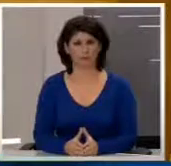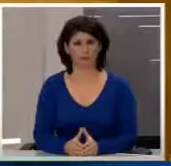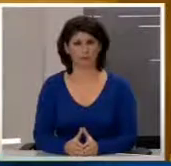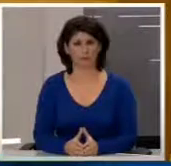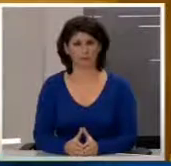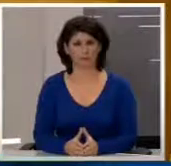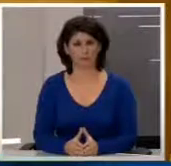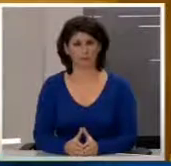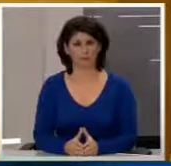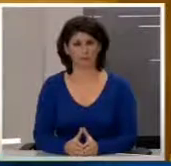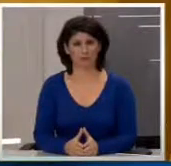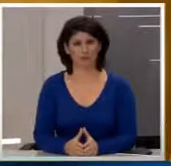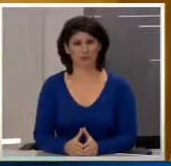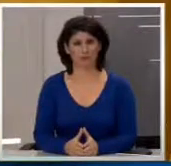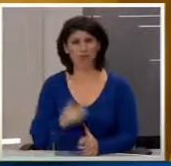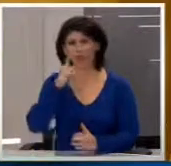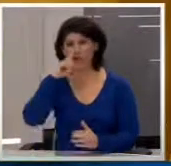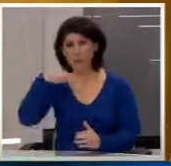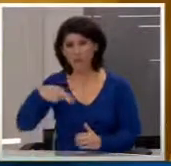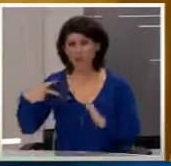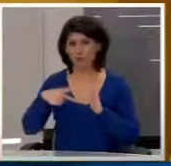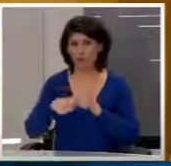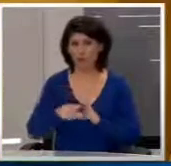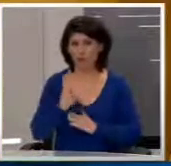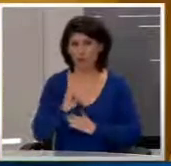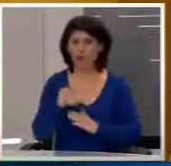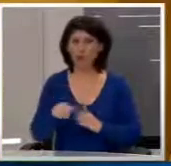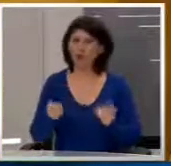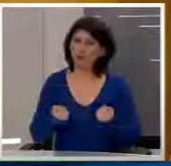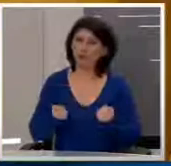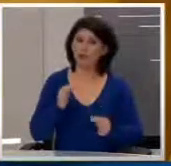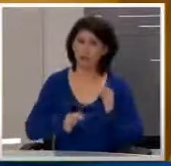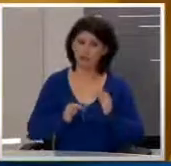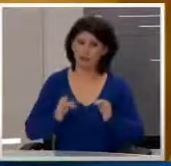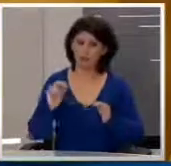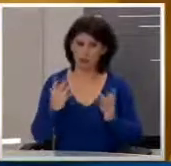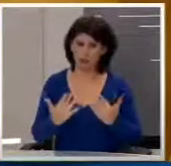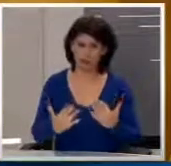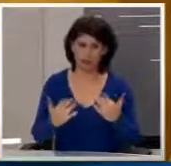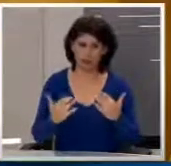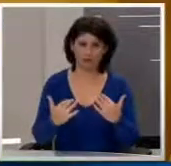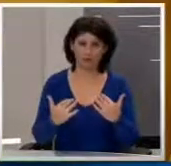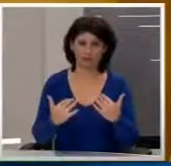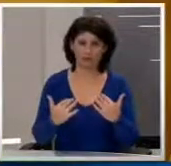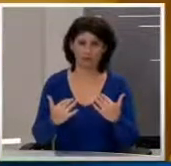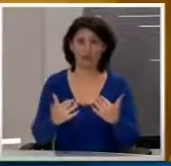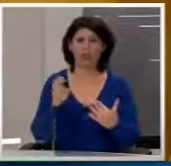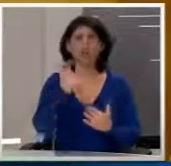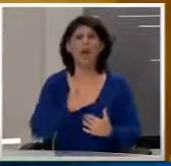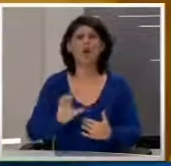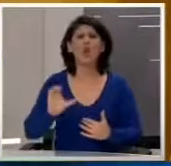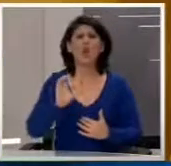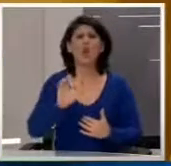Τον 11ο τον Νοέμβριο του 2013 γινόταν αυτή η συζήτηση στη Βουλή για το clawback και το